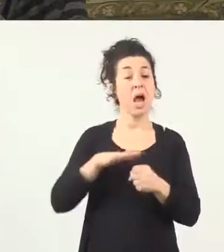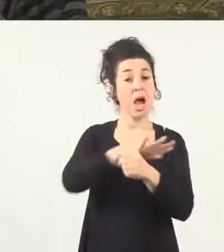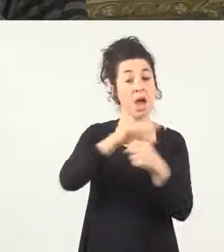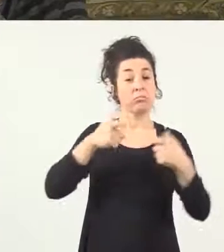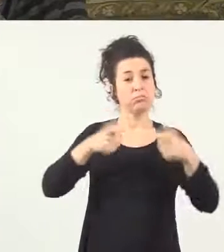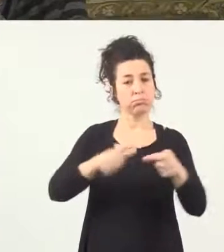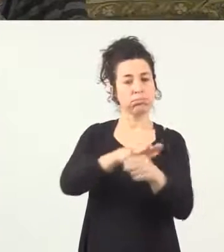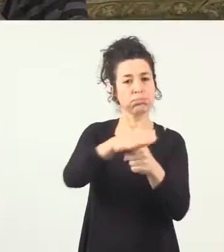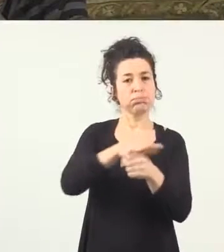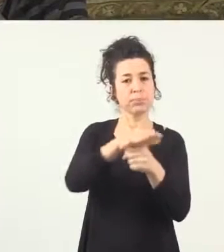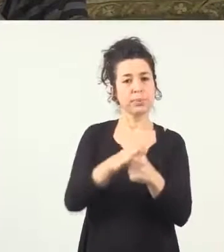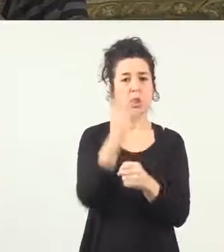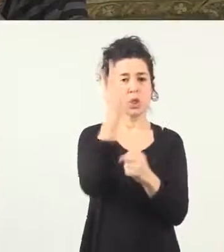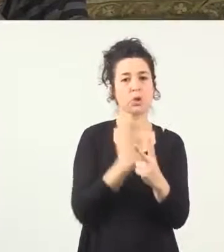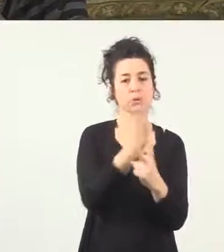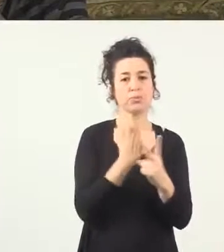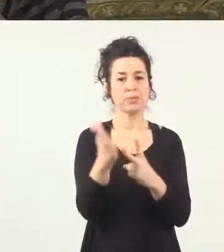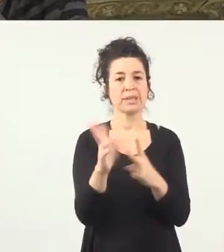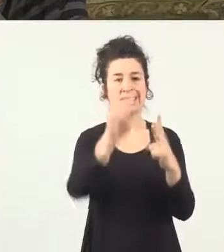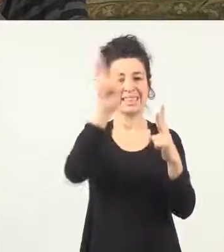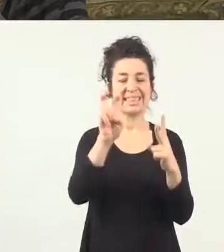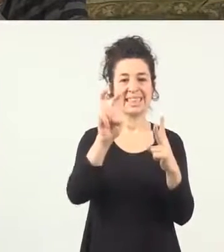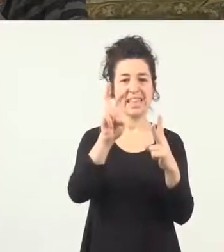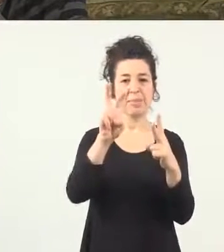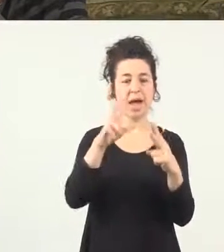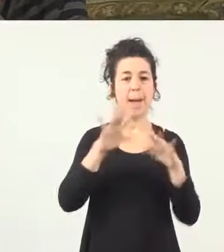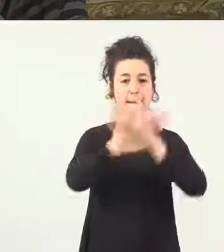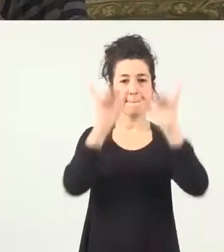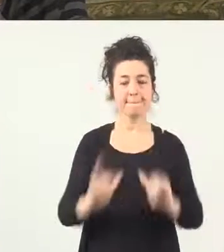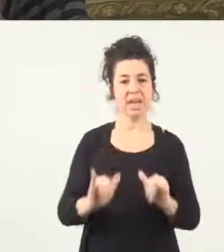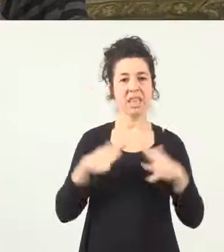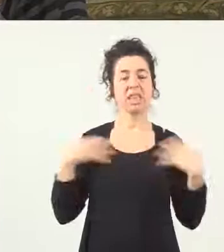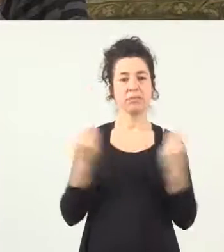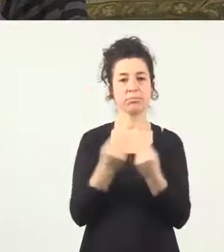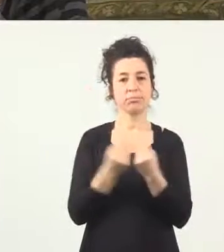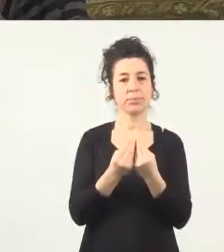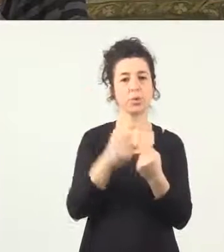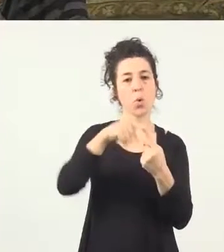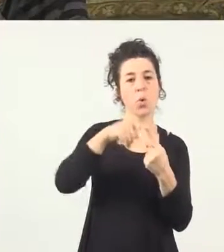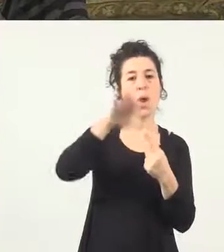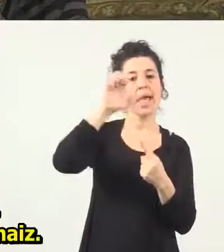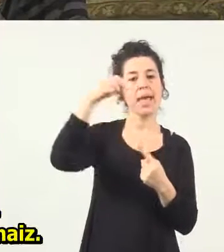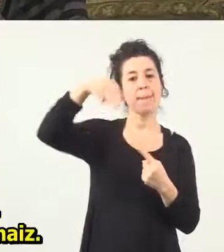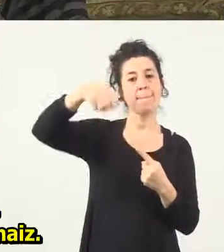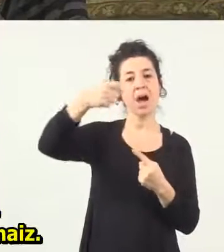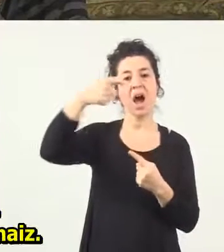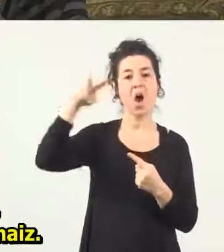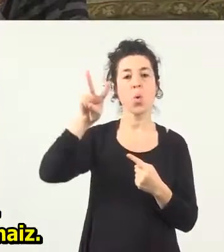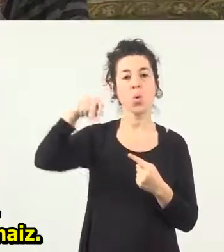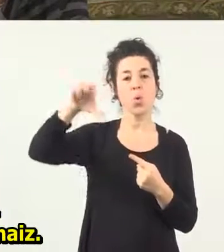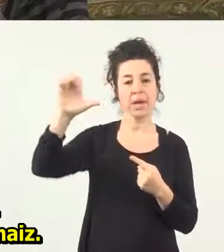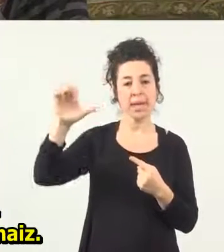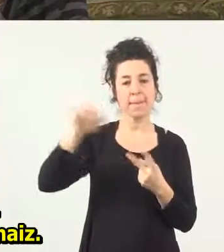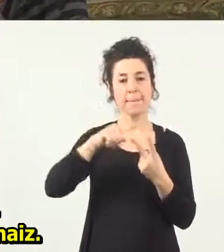bi ekimenetako kide da, emagune eta foro sozial iraunkorrekoa. Horrez gain,